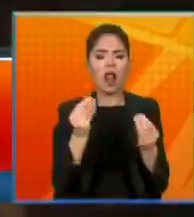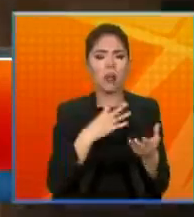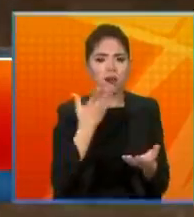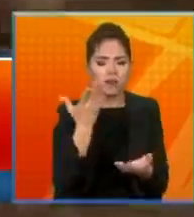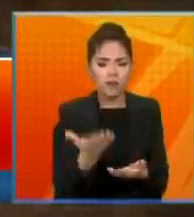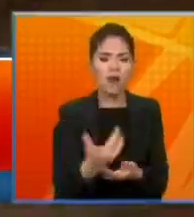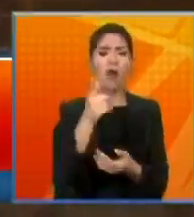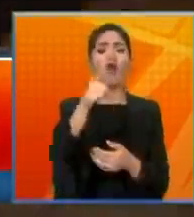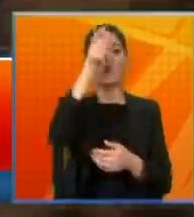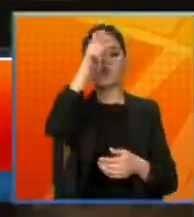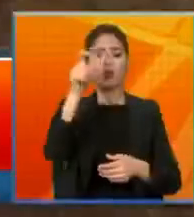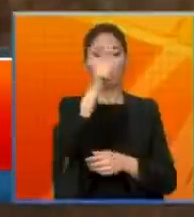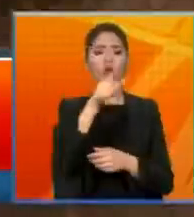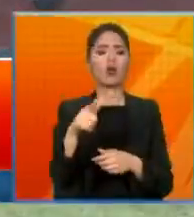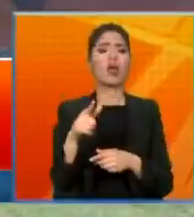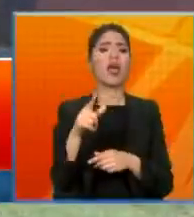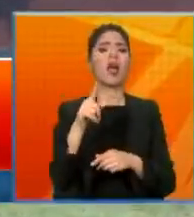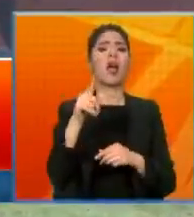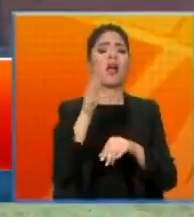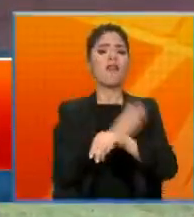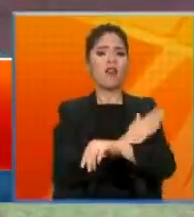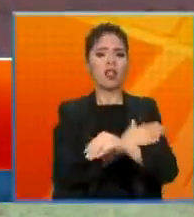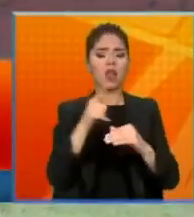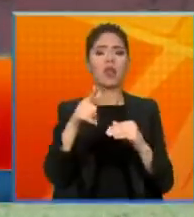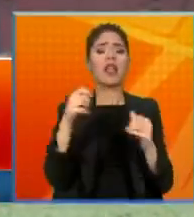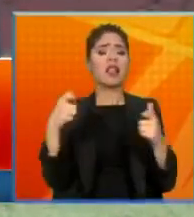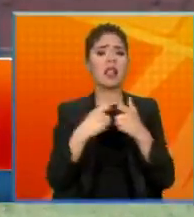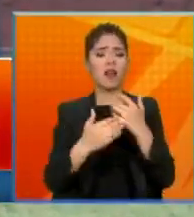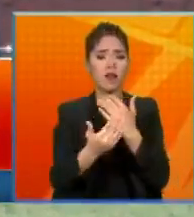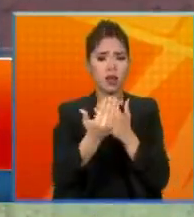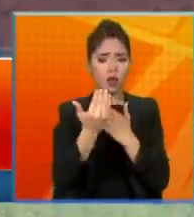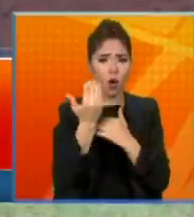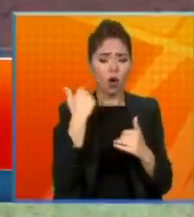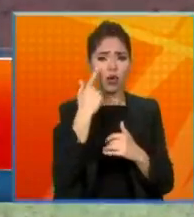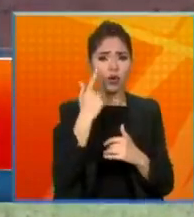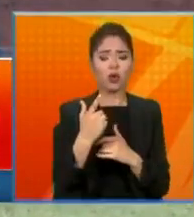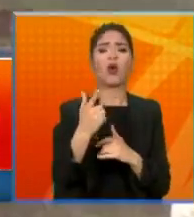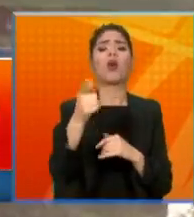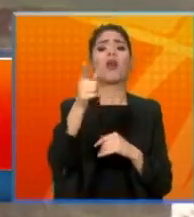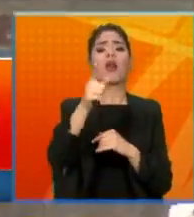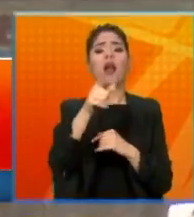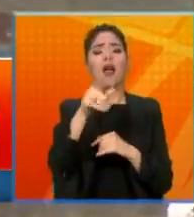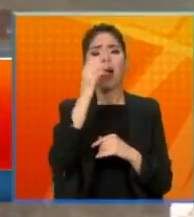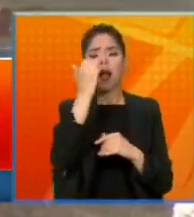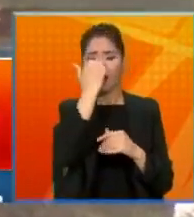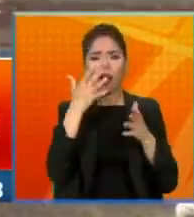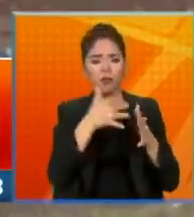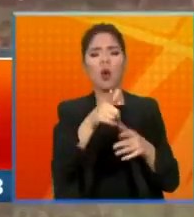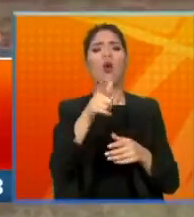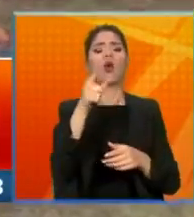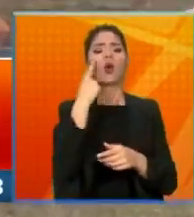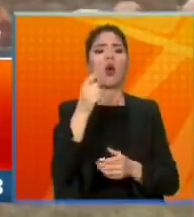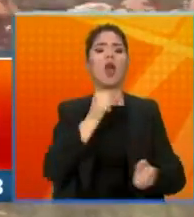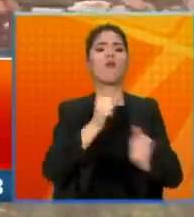Türkiye ise nüfusu savaş öncesi döneme göre 3 kat artarak 4 milyona çıkan bölgede akan kanın durması için mücadele